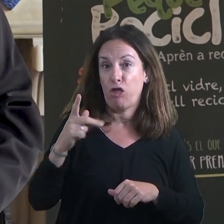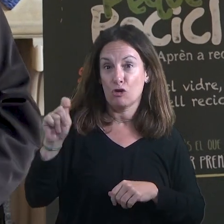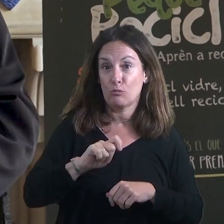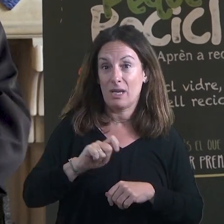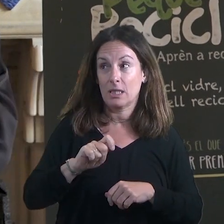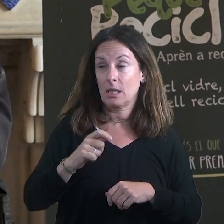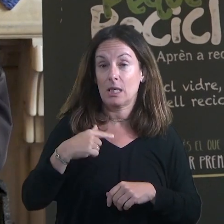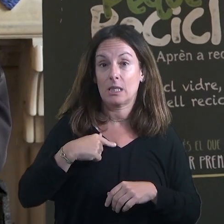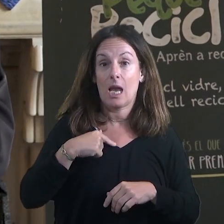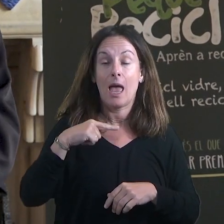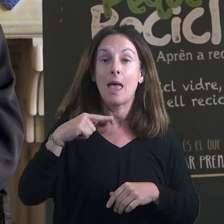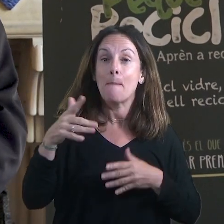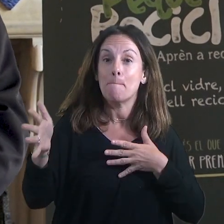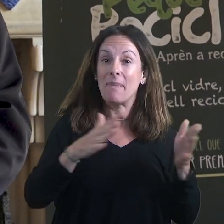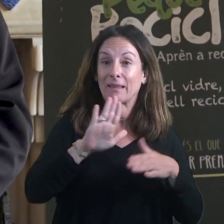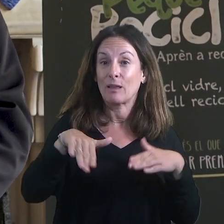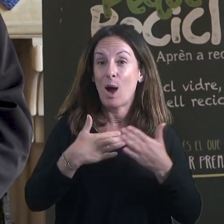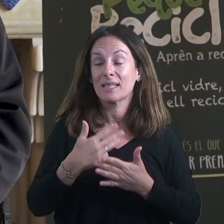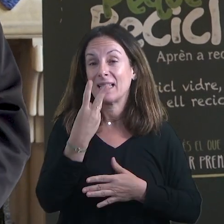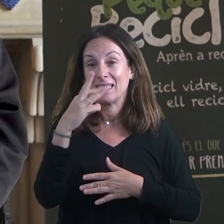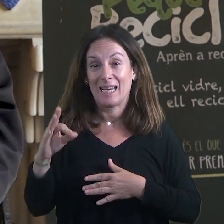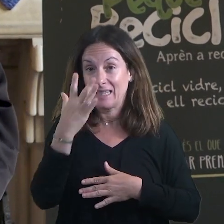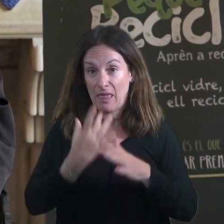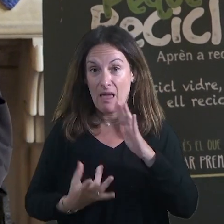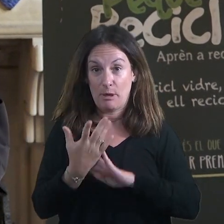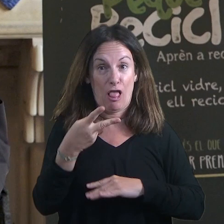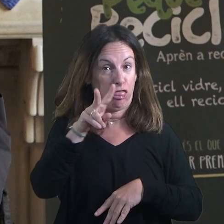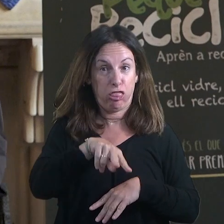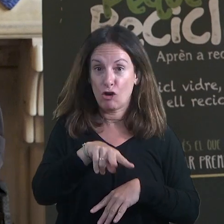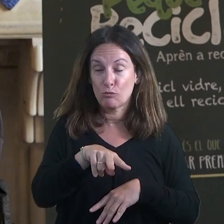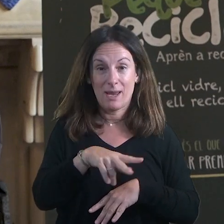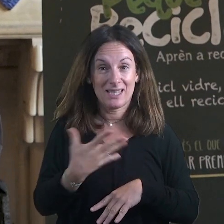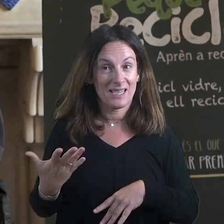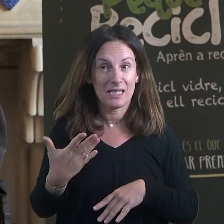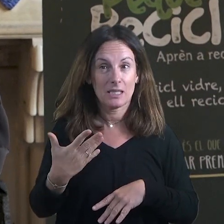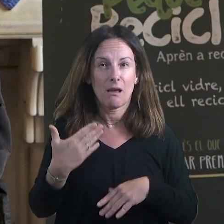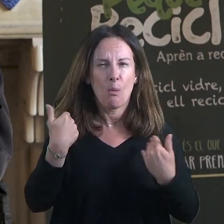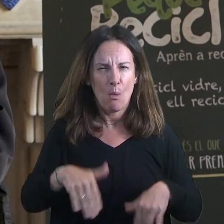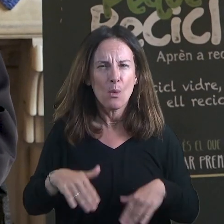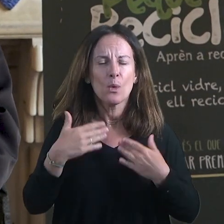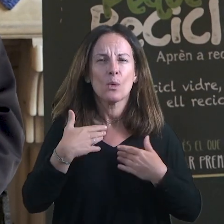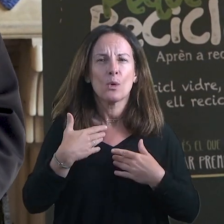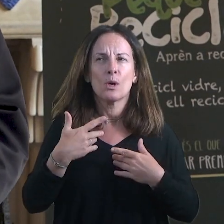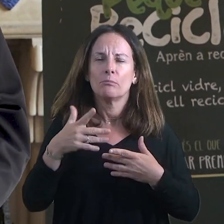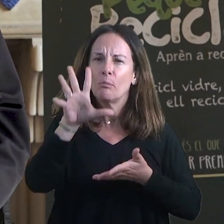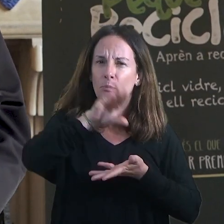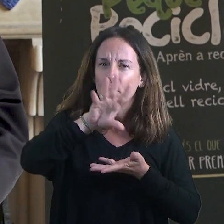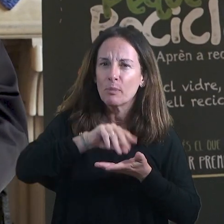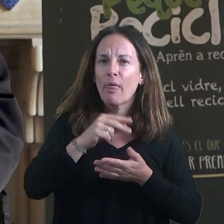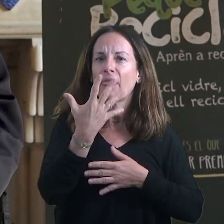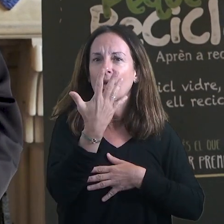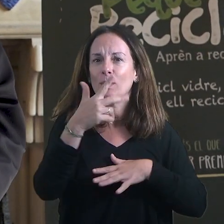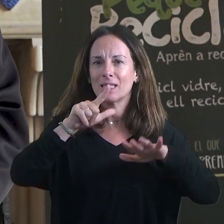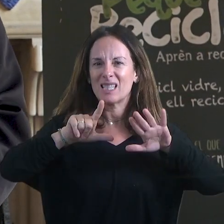març fins al dia 30 d'abril, en dos mesos que hi ha escoltat 57 tonelades, és